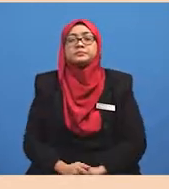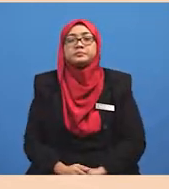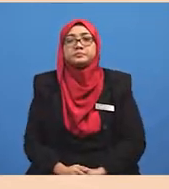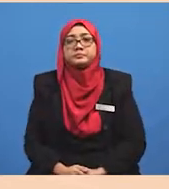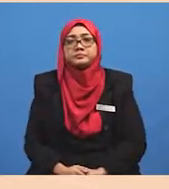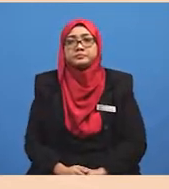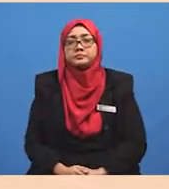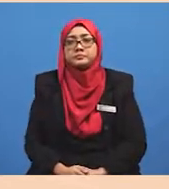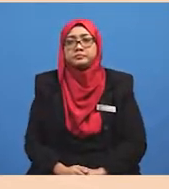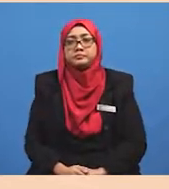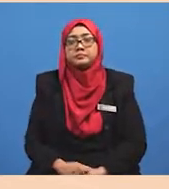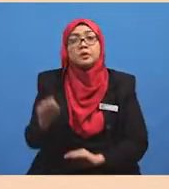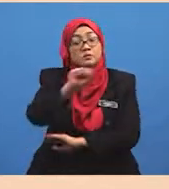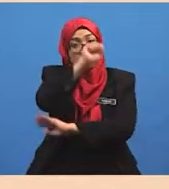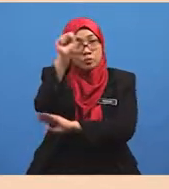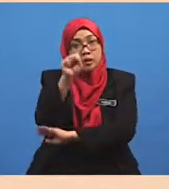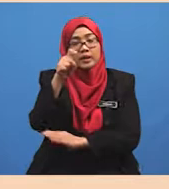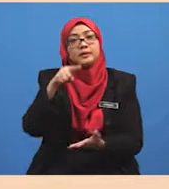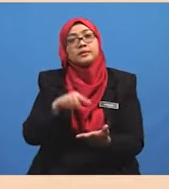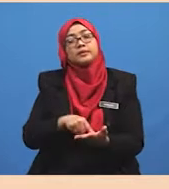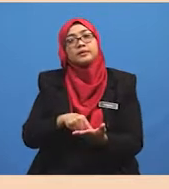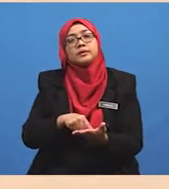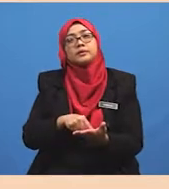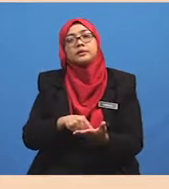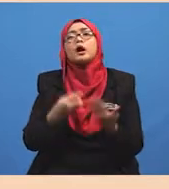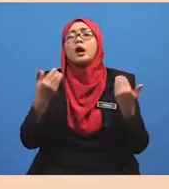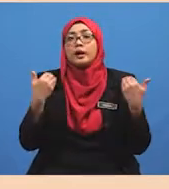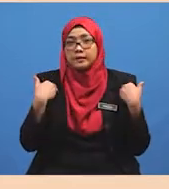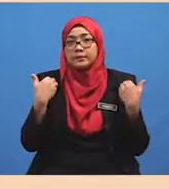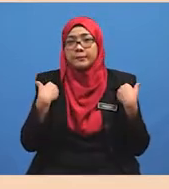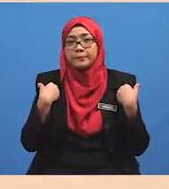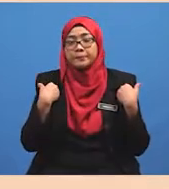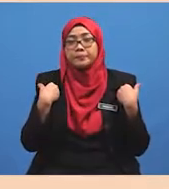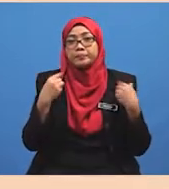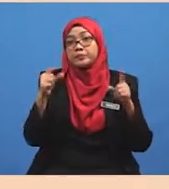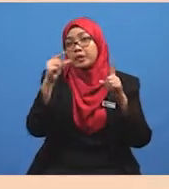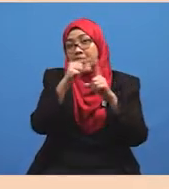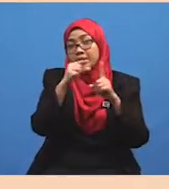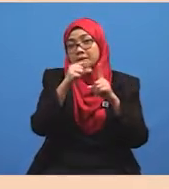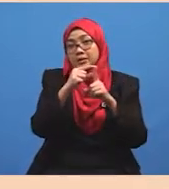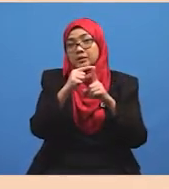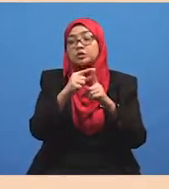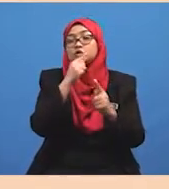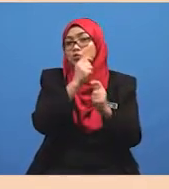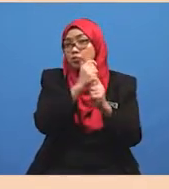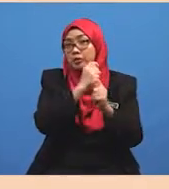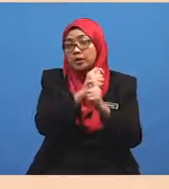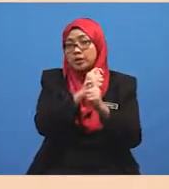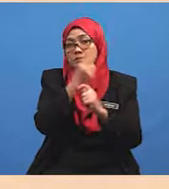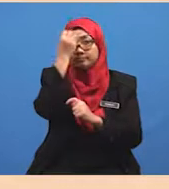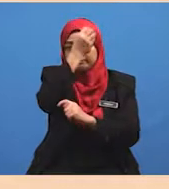memanjangkan soal ide-ide punya Ika tertutup gasnya tekan